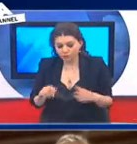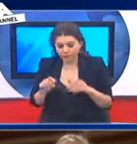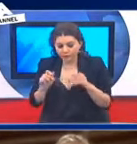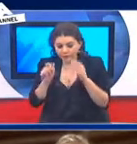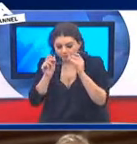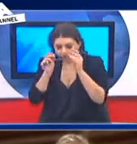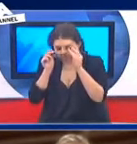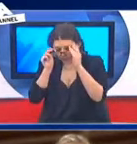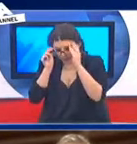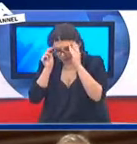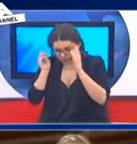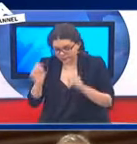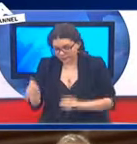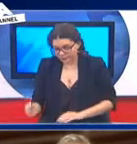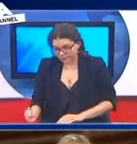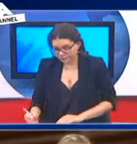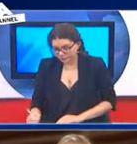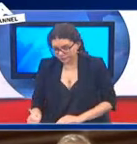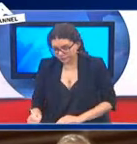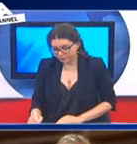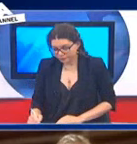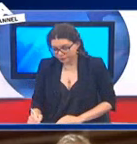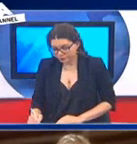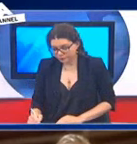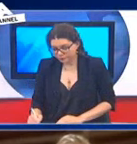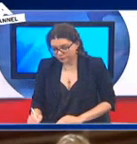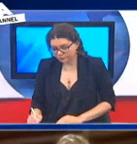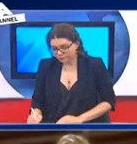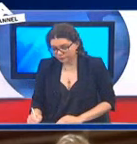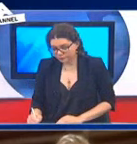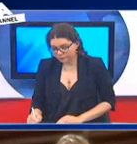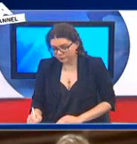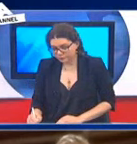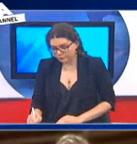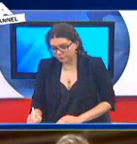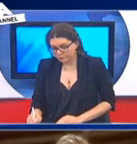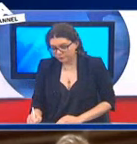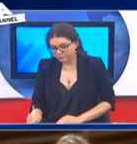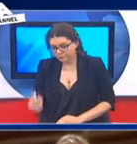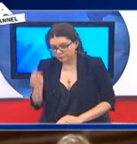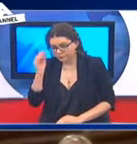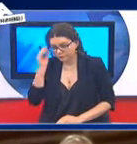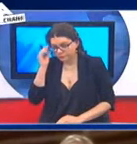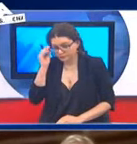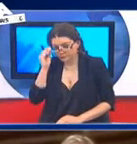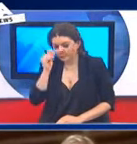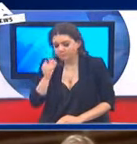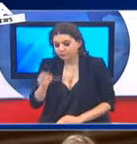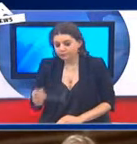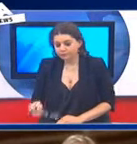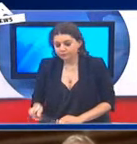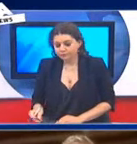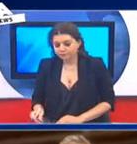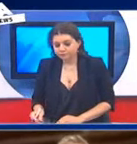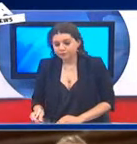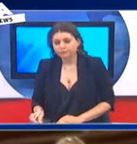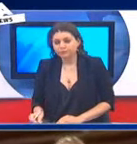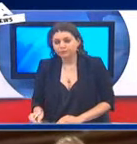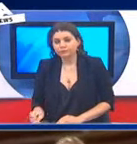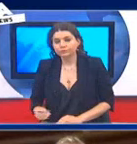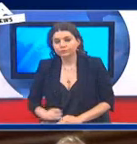σε ό,τι αφορά την πλήρη προστασία των προσωπικών δεδομένων. Και επίσης περιμένουμε